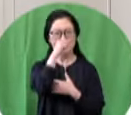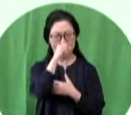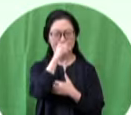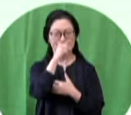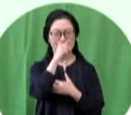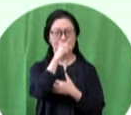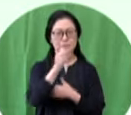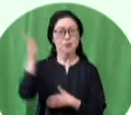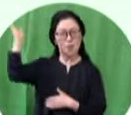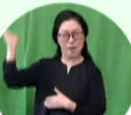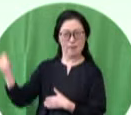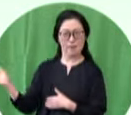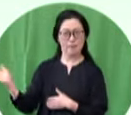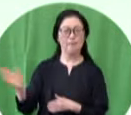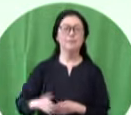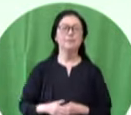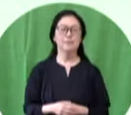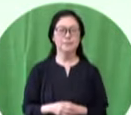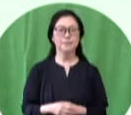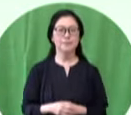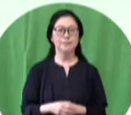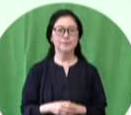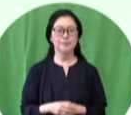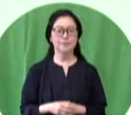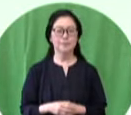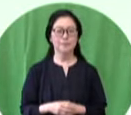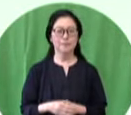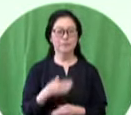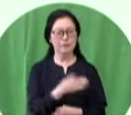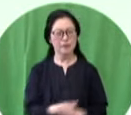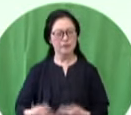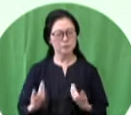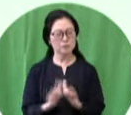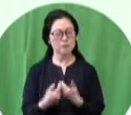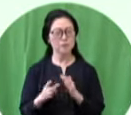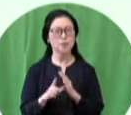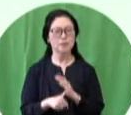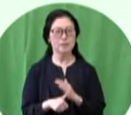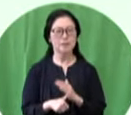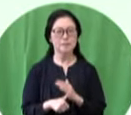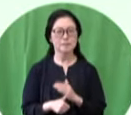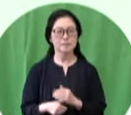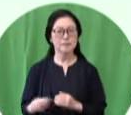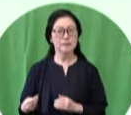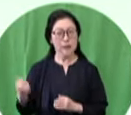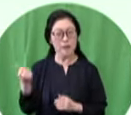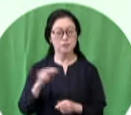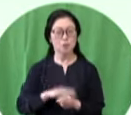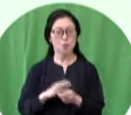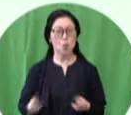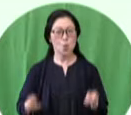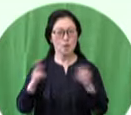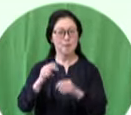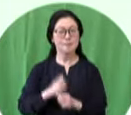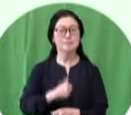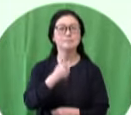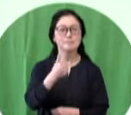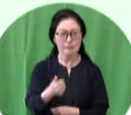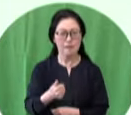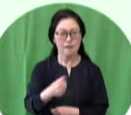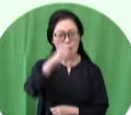してストップ MI キャンペーンを推進しています。体調が悪いときには医療機関を早めに受診